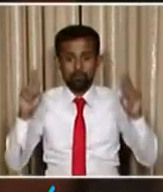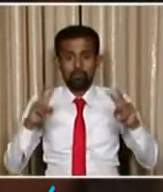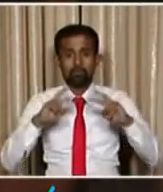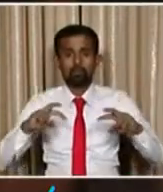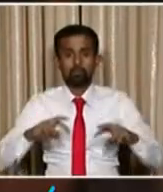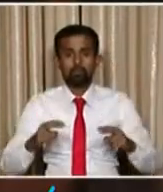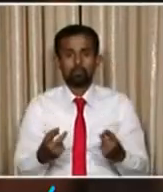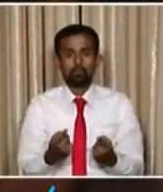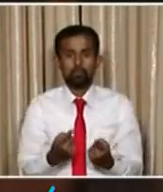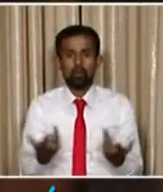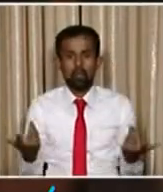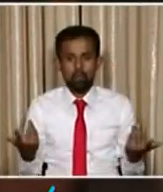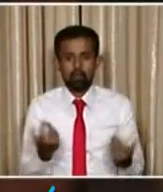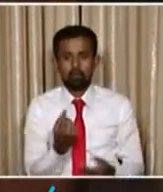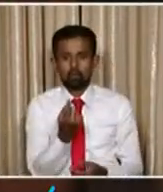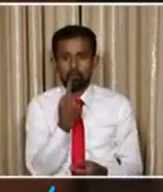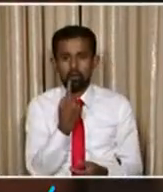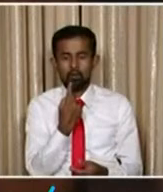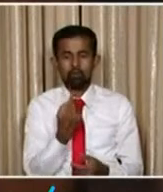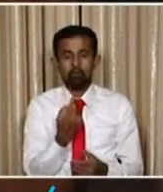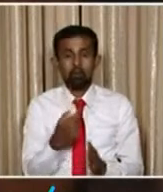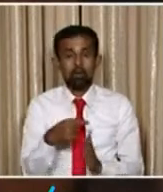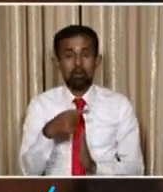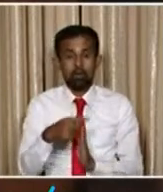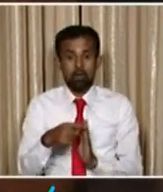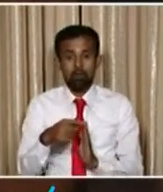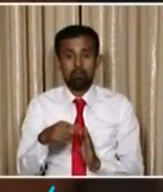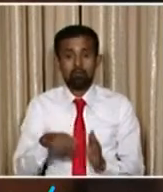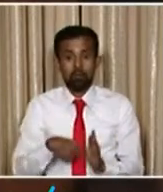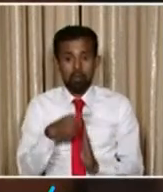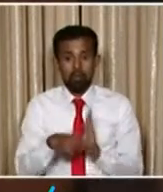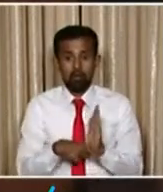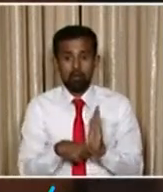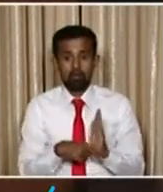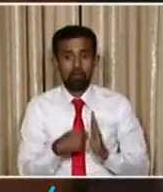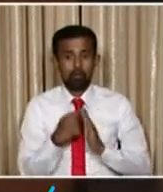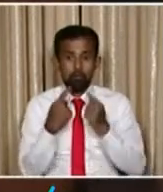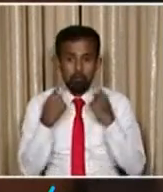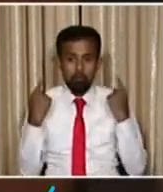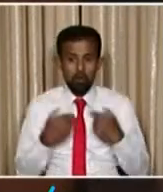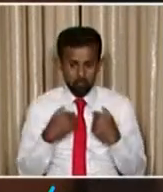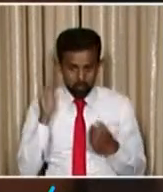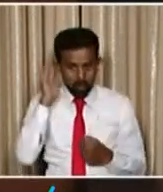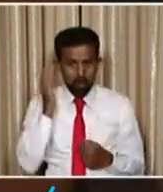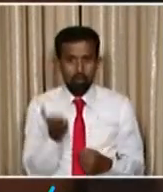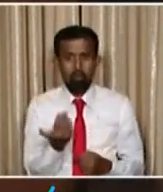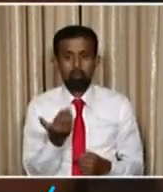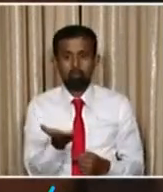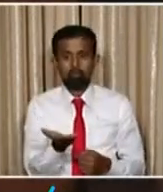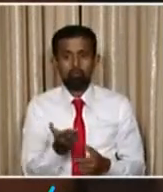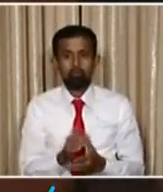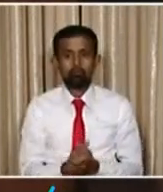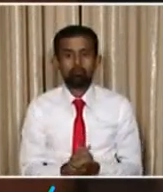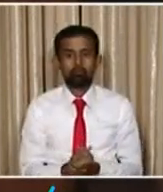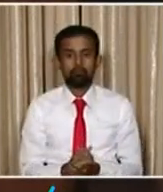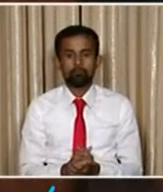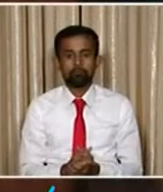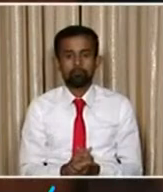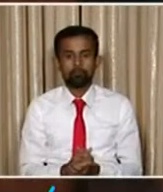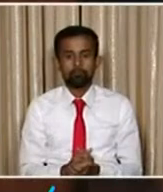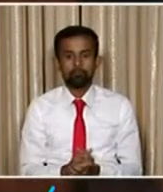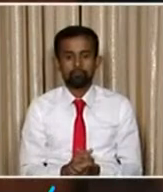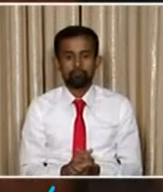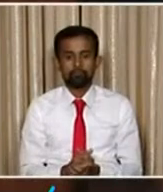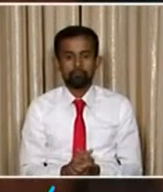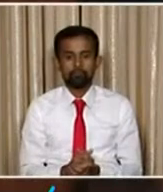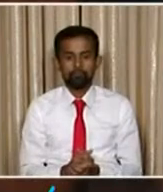නැහැ කියනවා. එතකොට රට තුළ මේ රටට එන නාමය අපෙන් අහනවා those that's your countries where that the journalist was missing